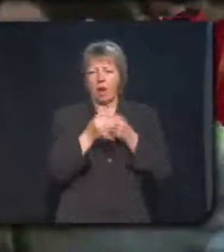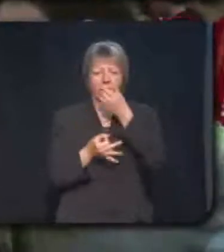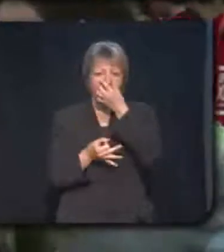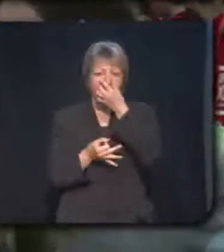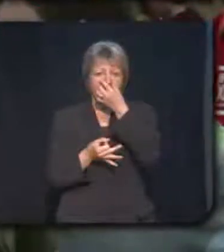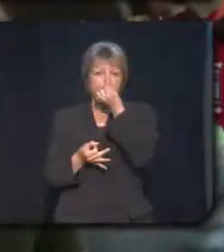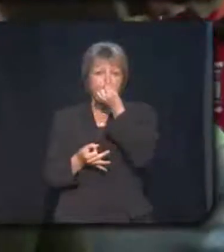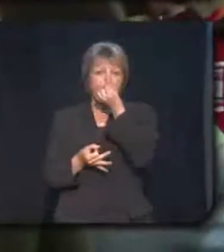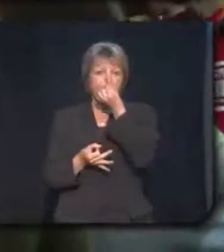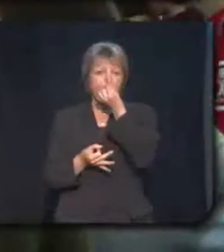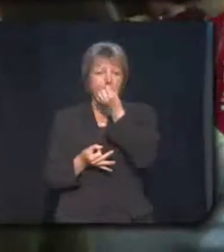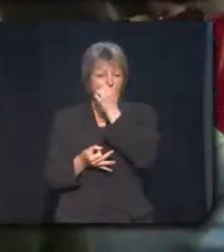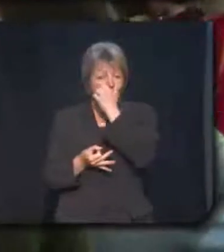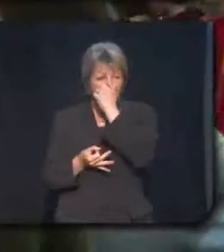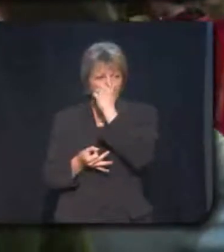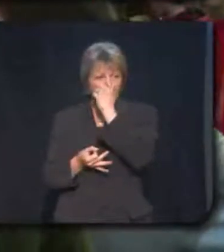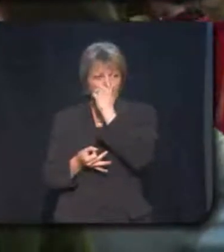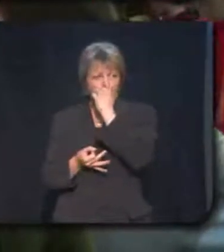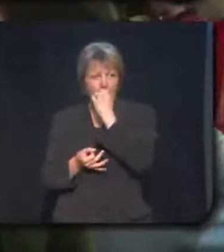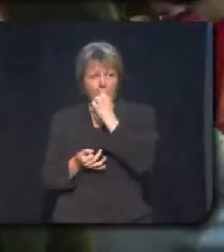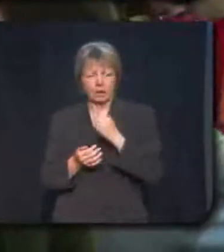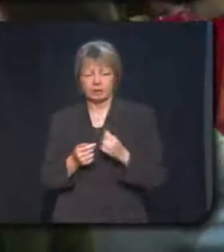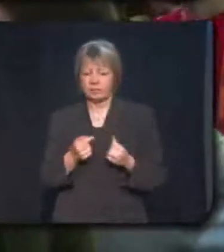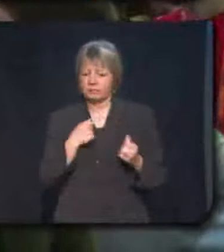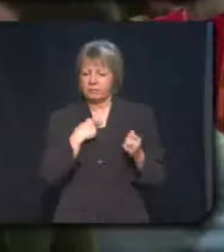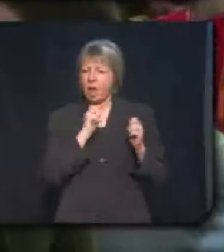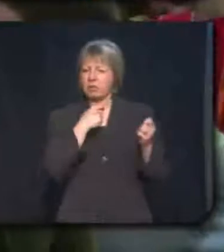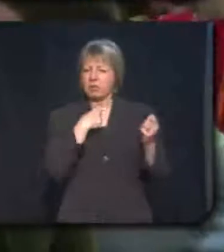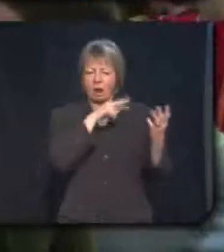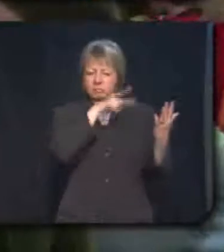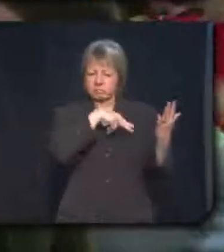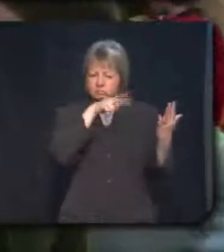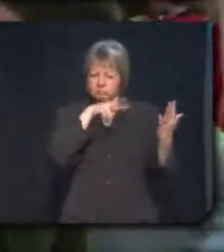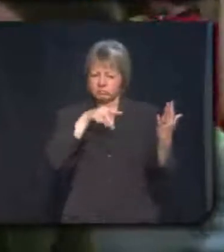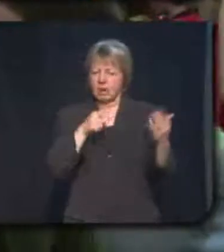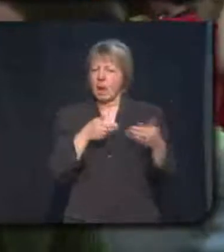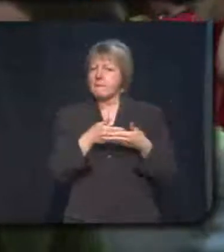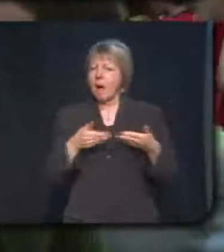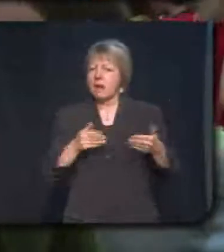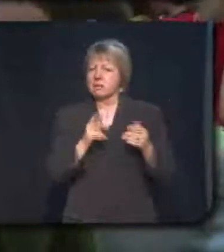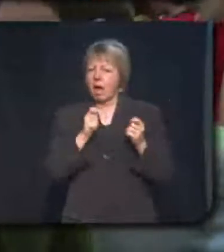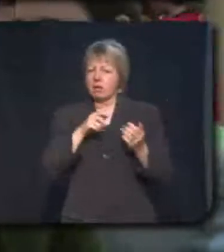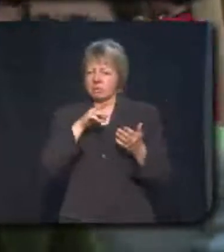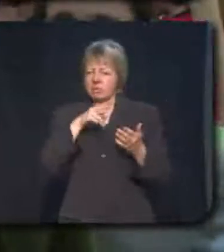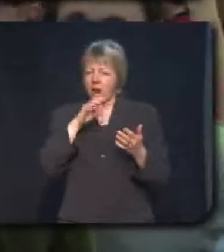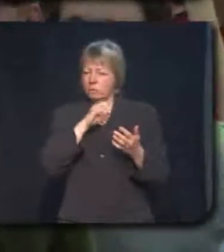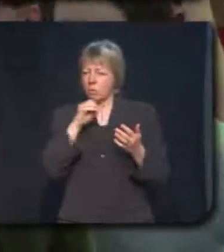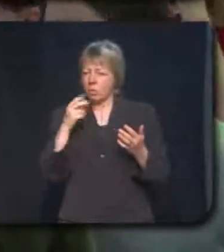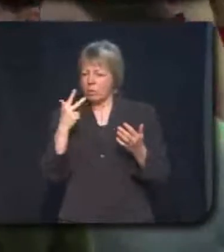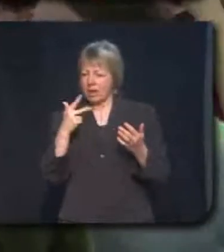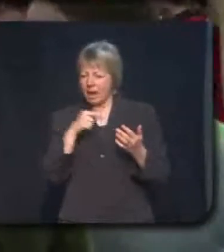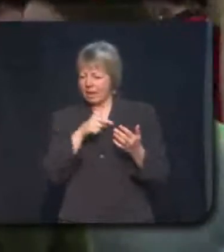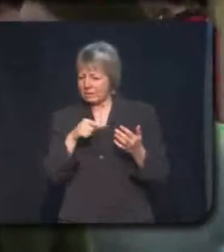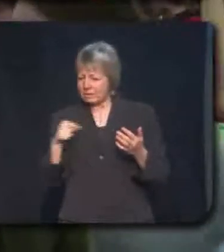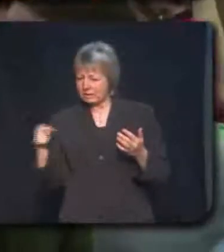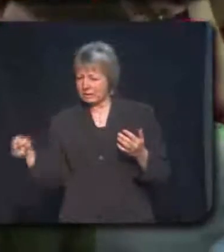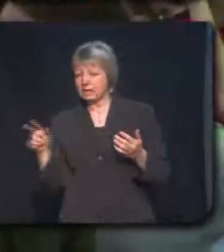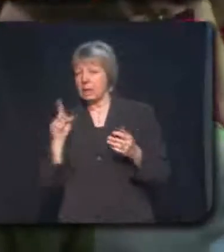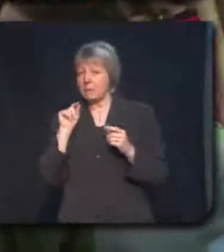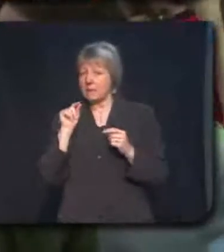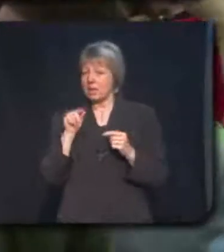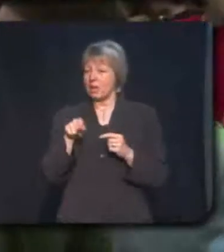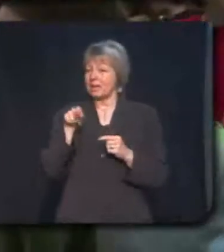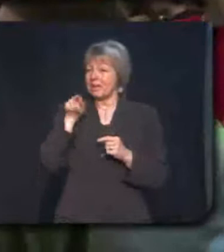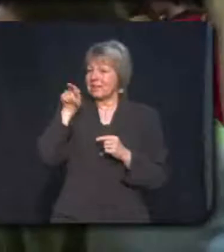habe ich das durch Lektüre des Antrags und das basisantrags 003 richtig verstanden dass wir mit diesem System sonstige